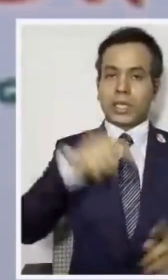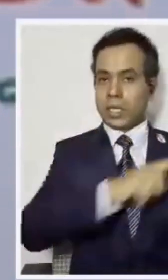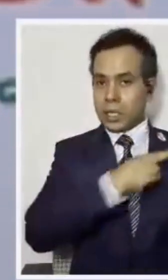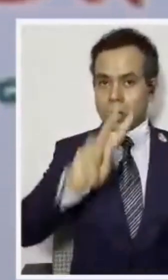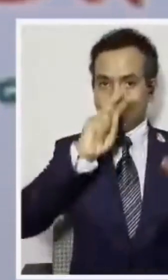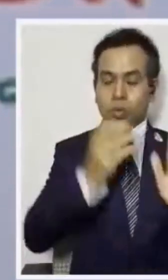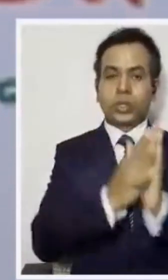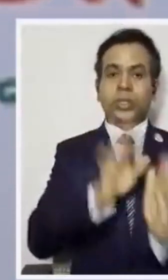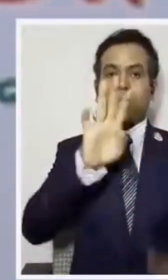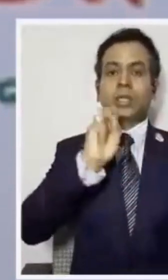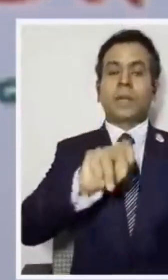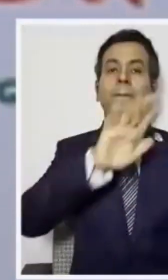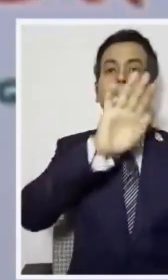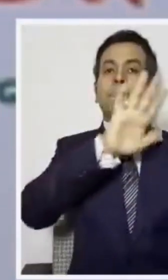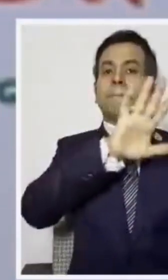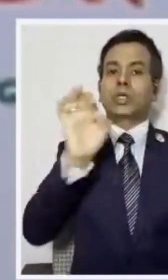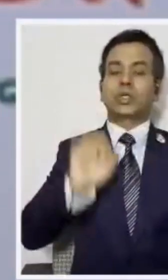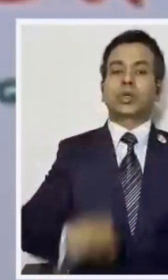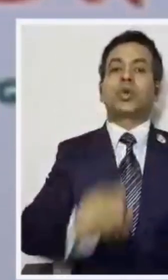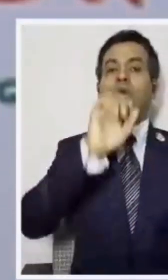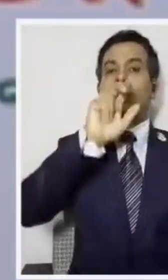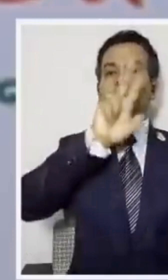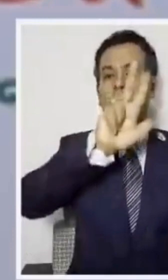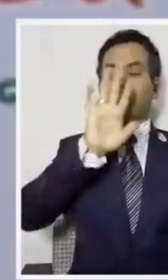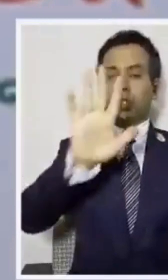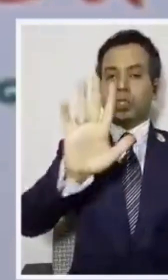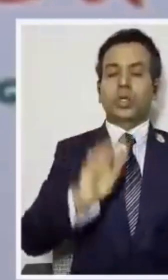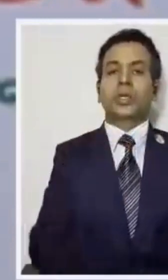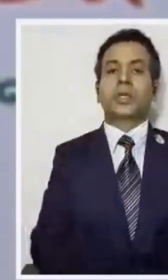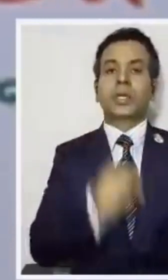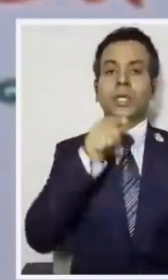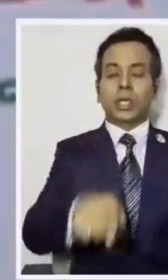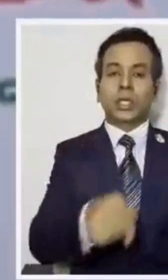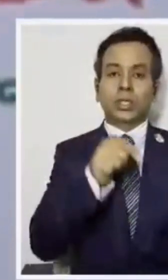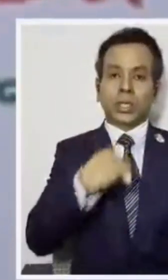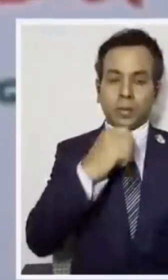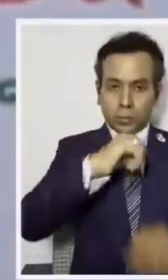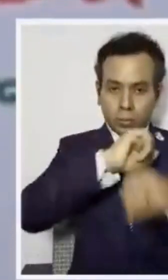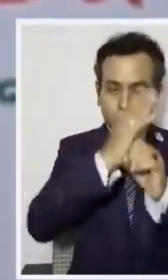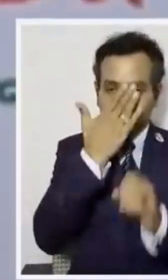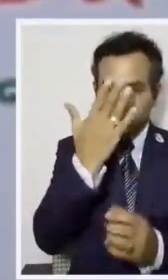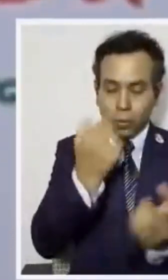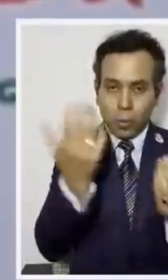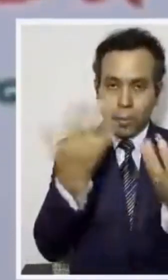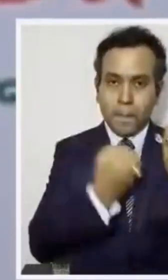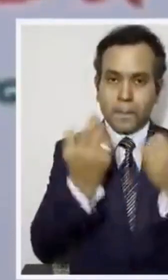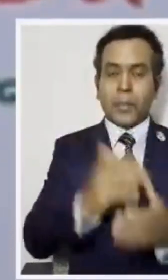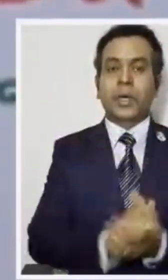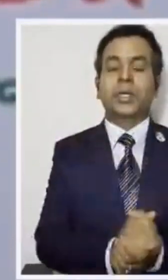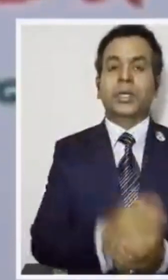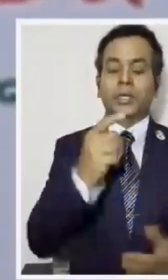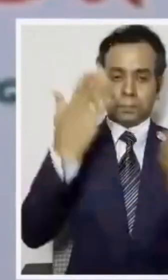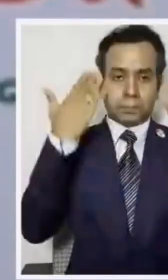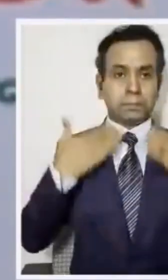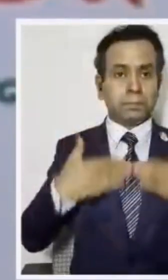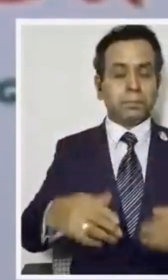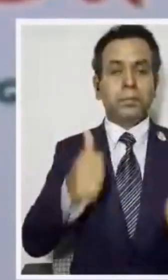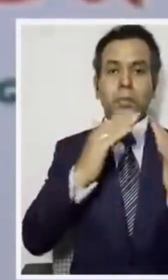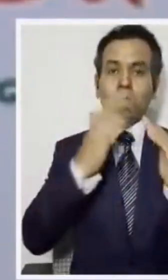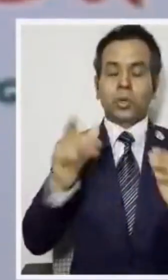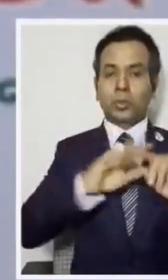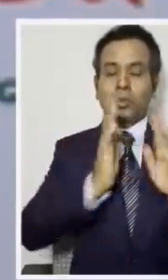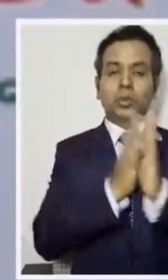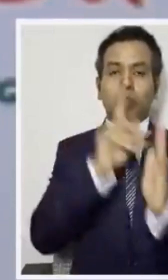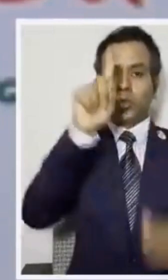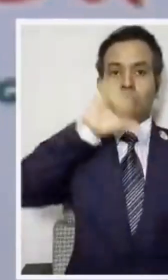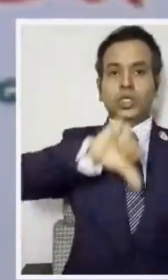বিবেচনায় আমাদের রিকভারি রেট বা সুস্থ হওয়ার হার 19.21 এবং শনাক্ত বিবেচনায়